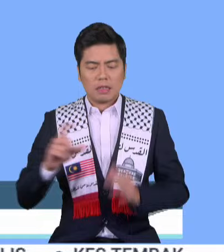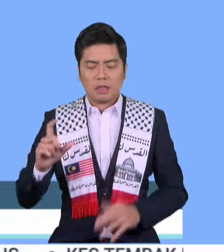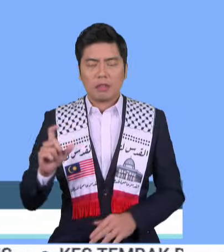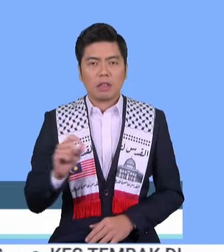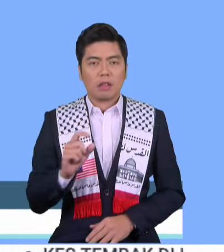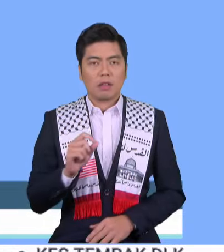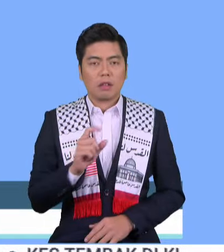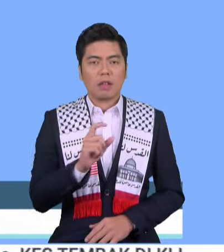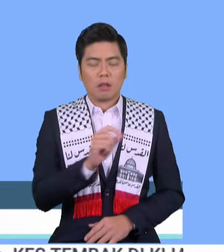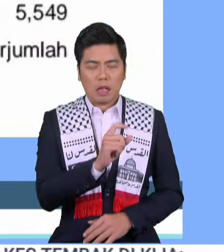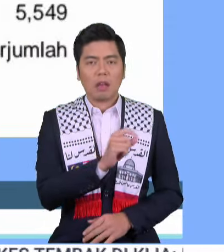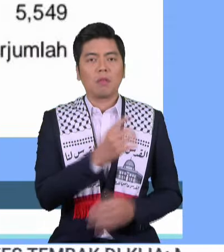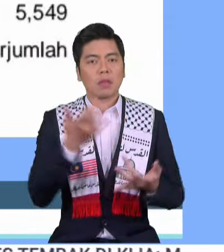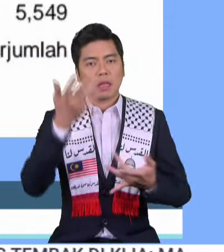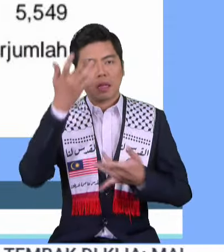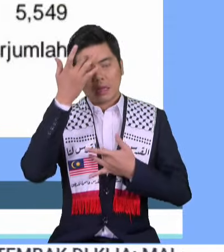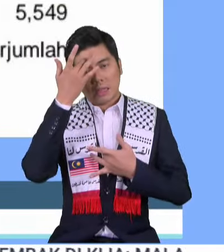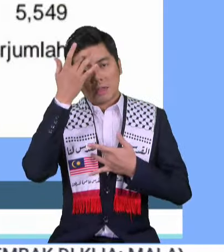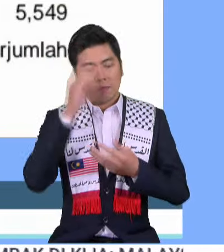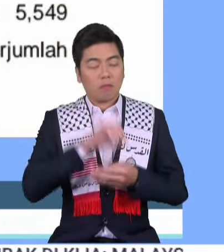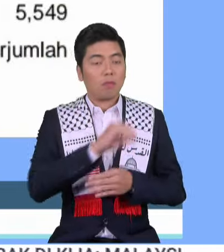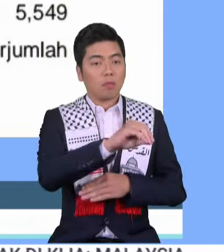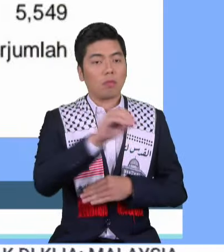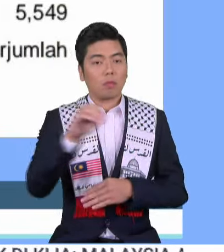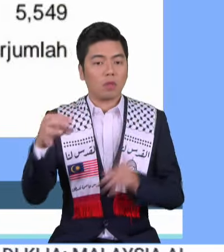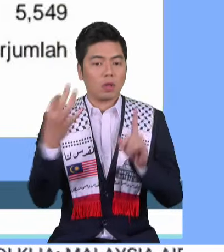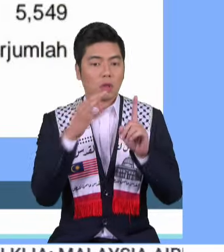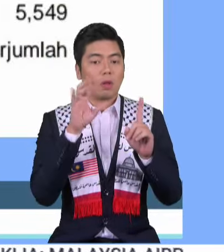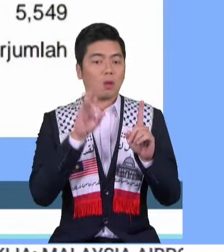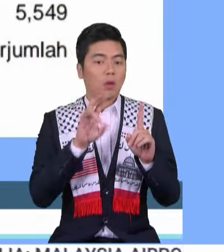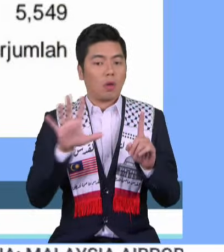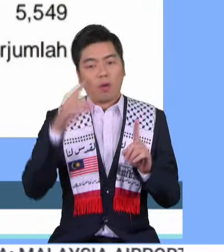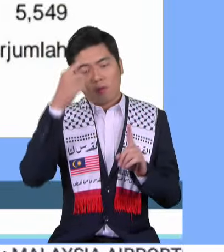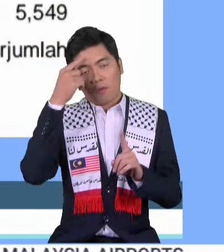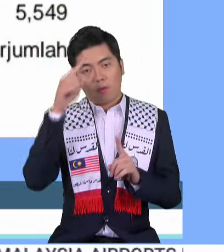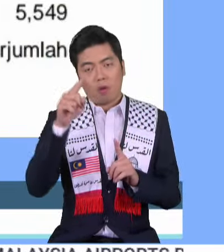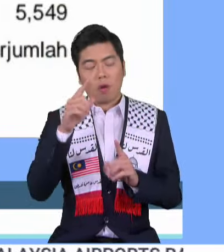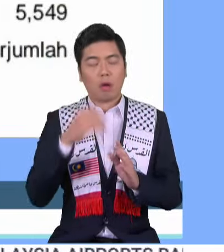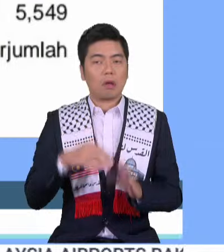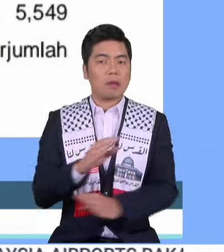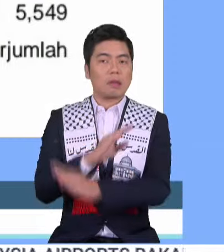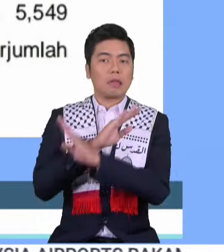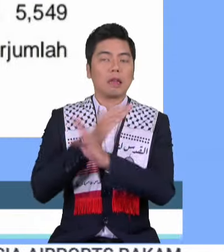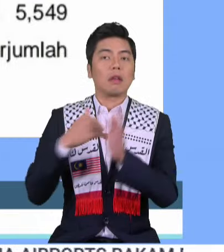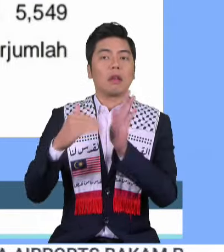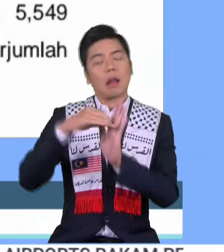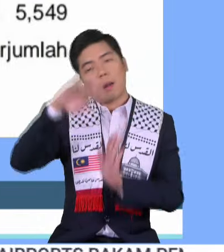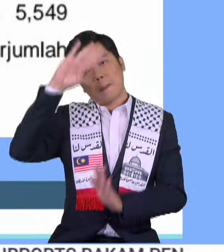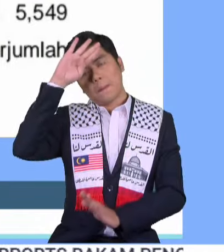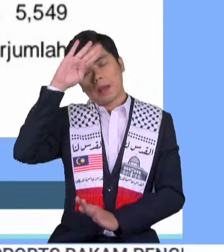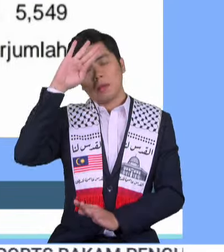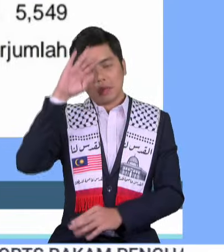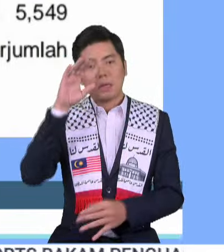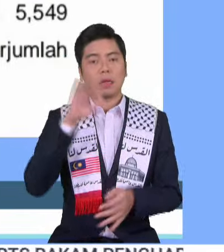Serangga Pembawa Penyakit 1975 bagi tujuan pencegahan dan kawalan penyakit demam denggi,